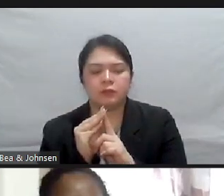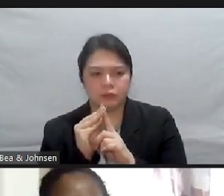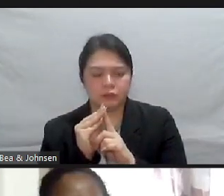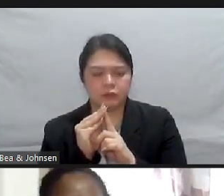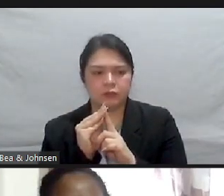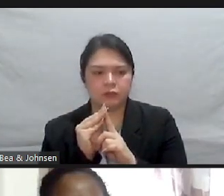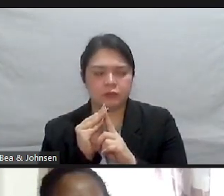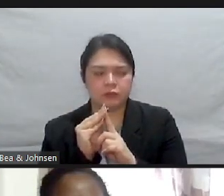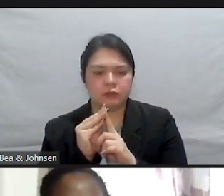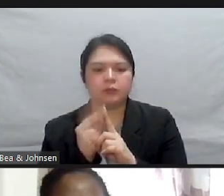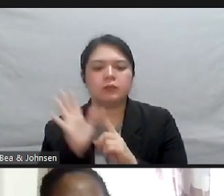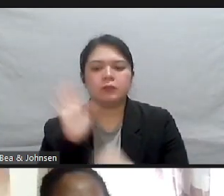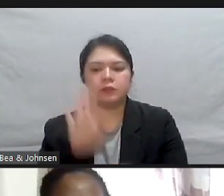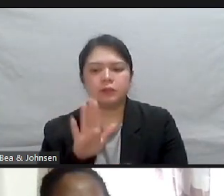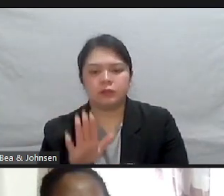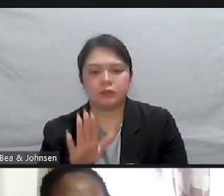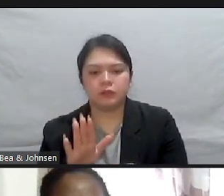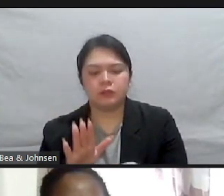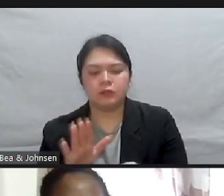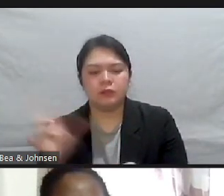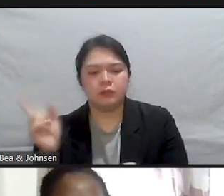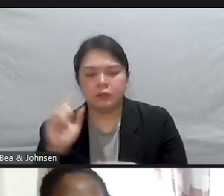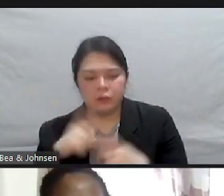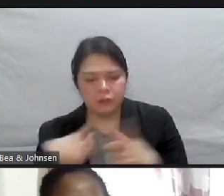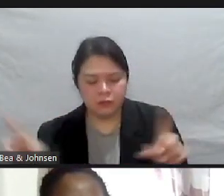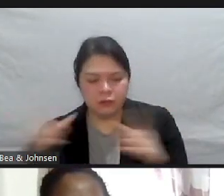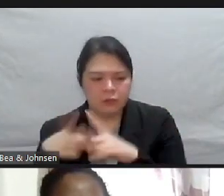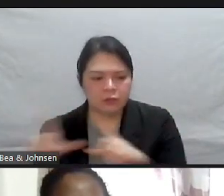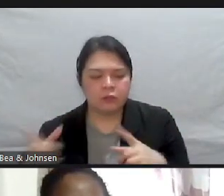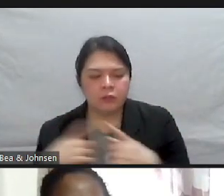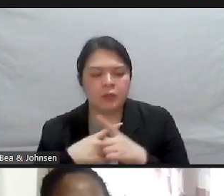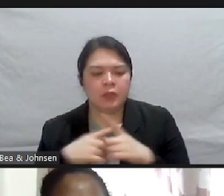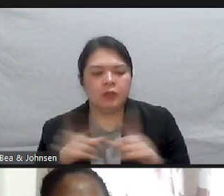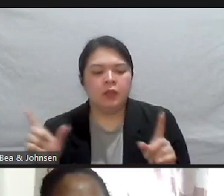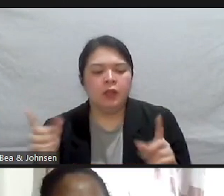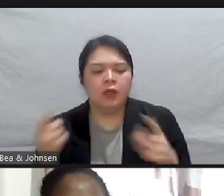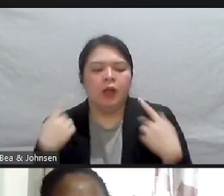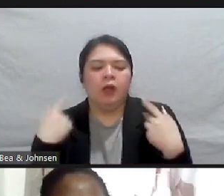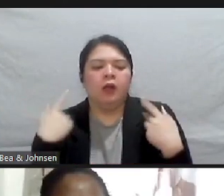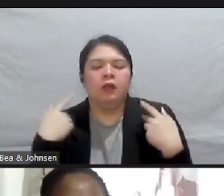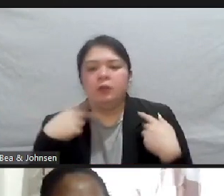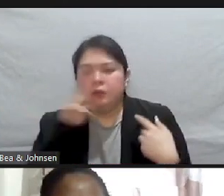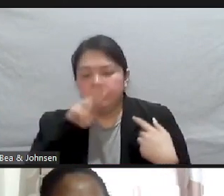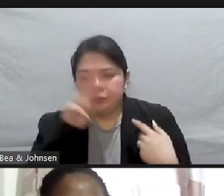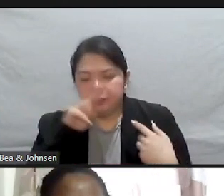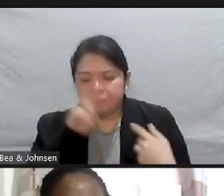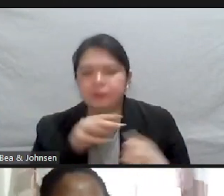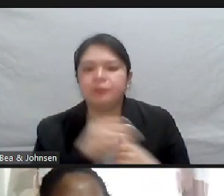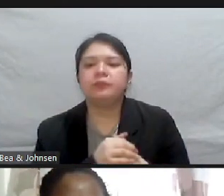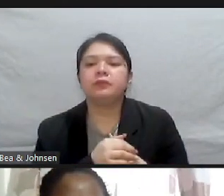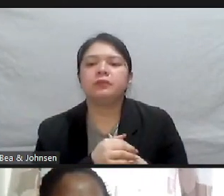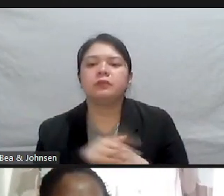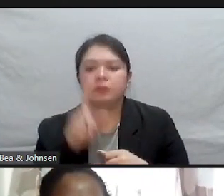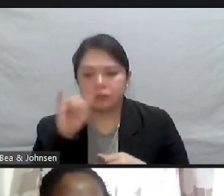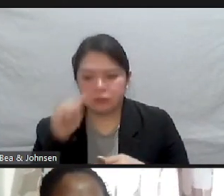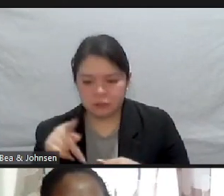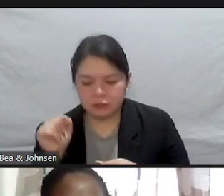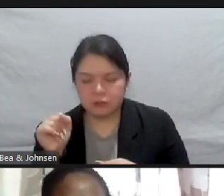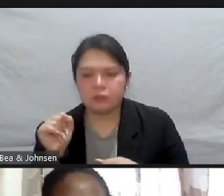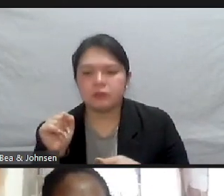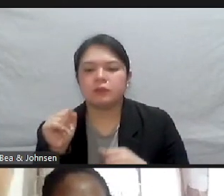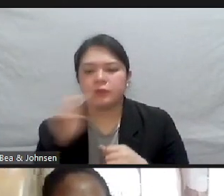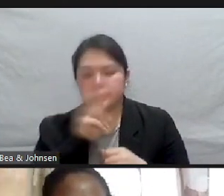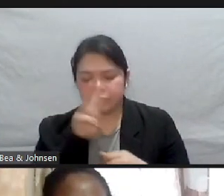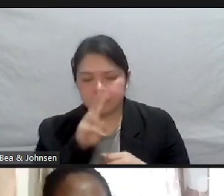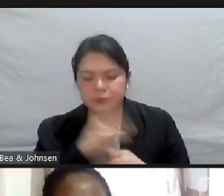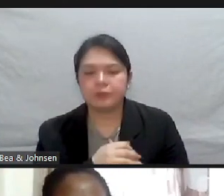sa kanyang ano na nga ba yung language sa ano no sa taga-Bisaya kasi siya no pati yung mga IP sa mga Bisaya